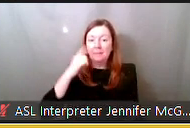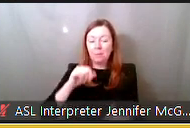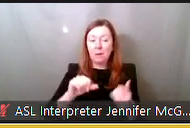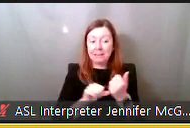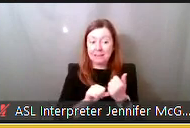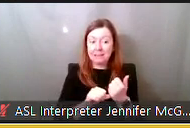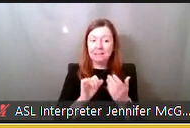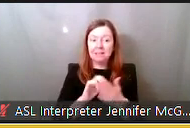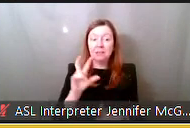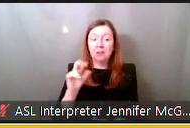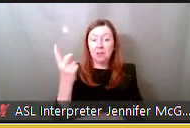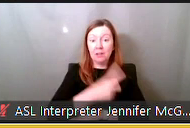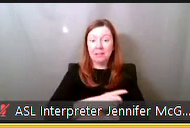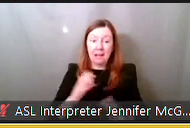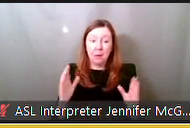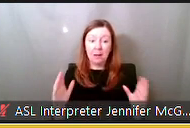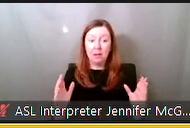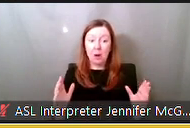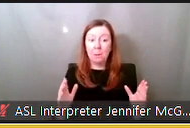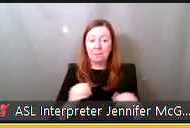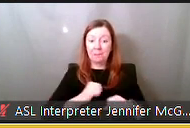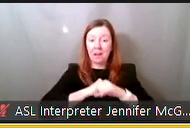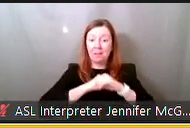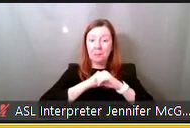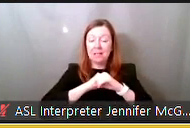支持项目。